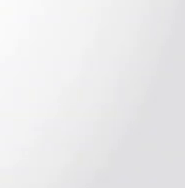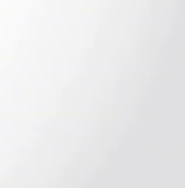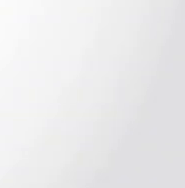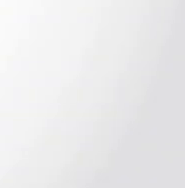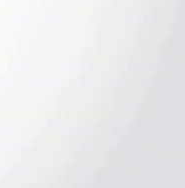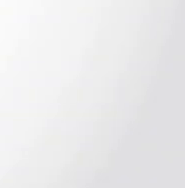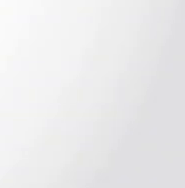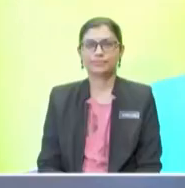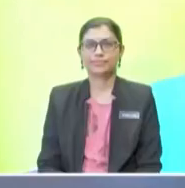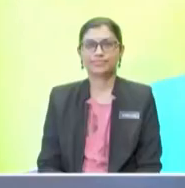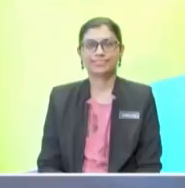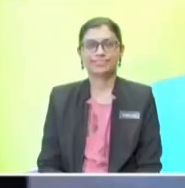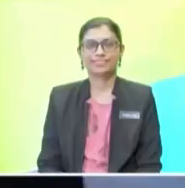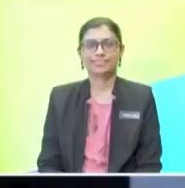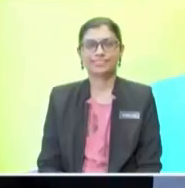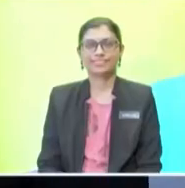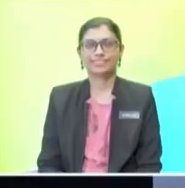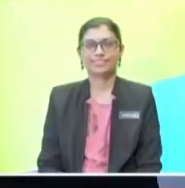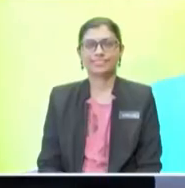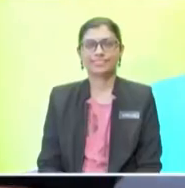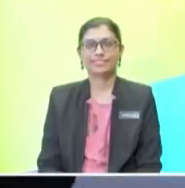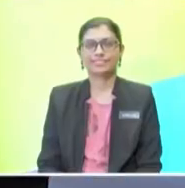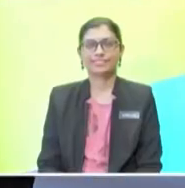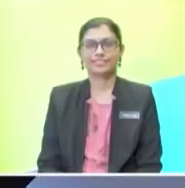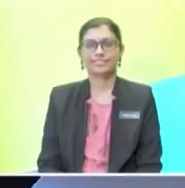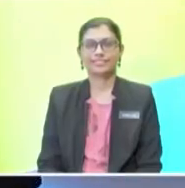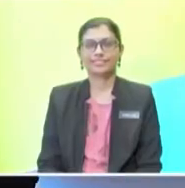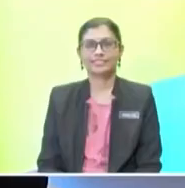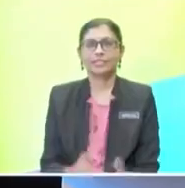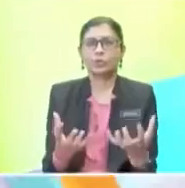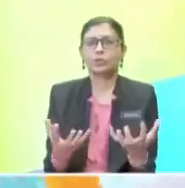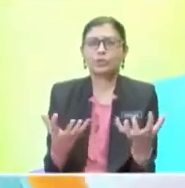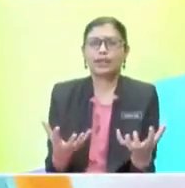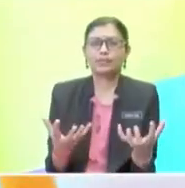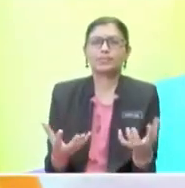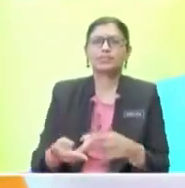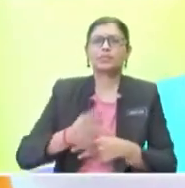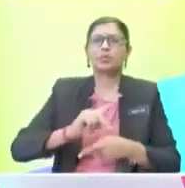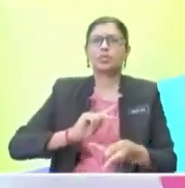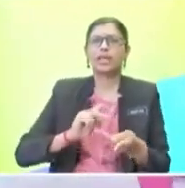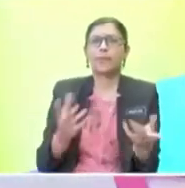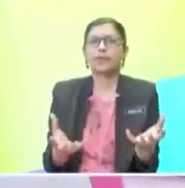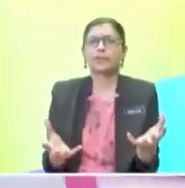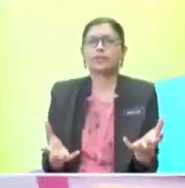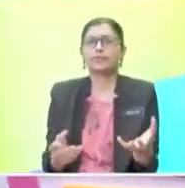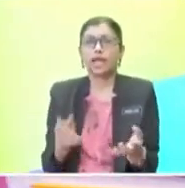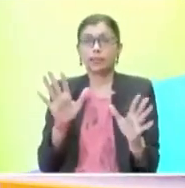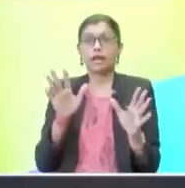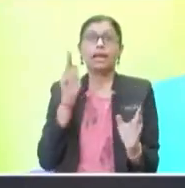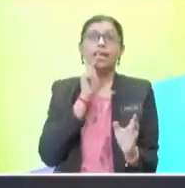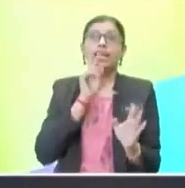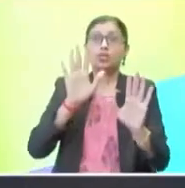TV KPM. La la la la la la la la la la la. La la eh kakak.